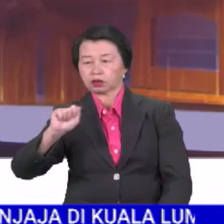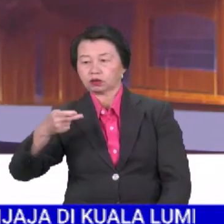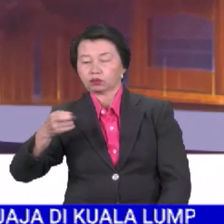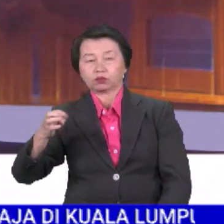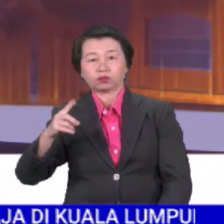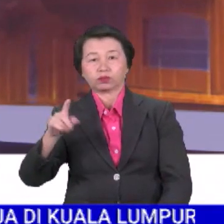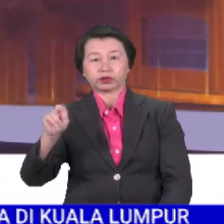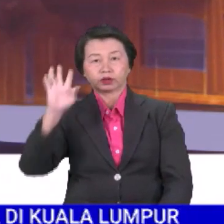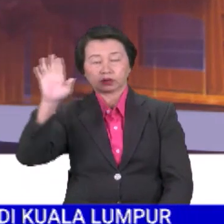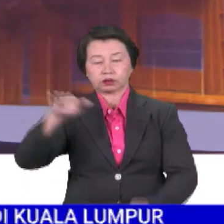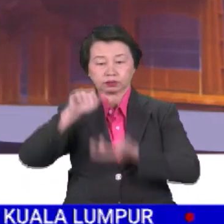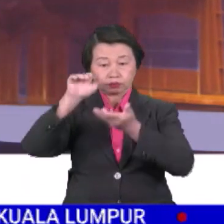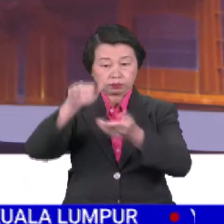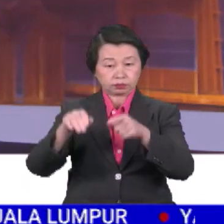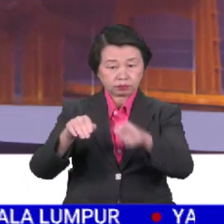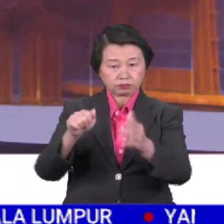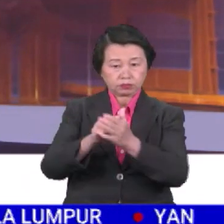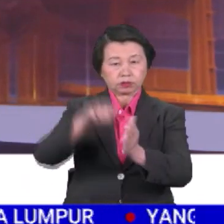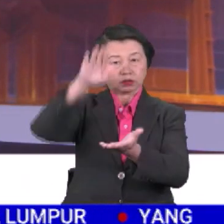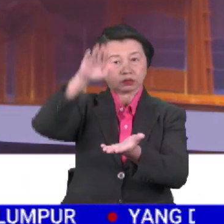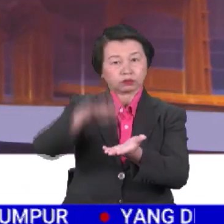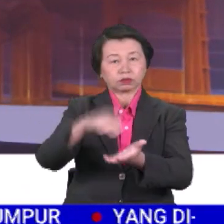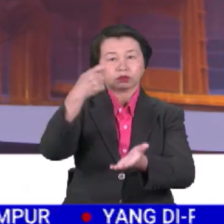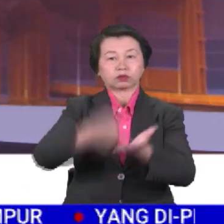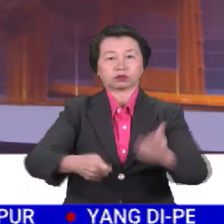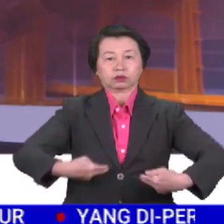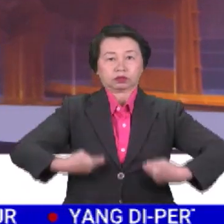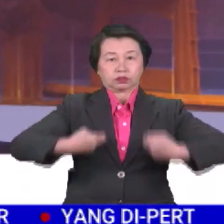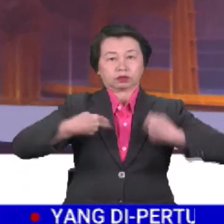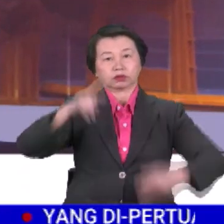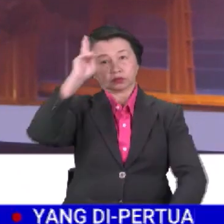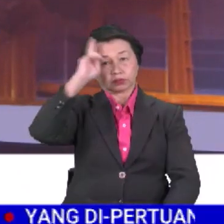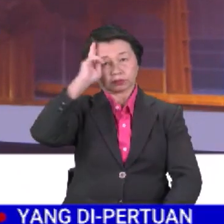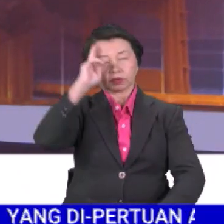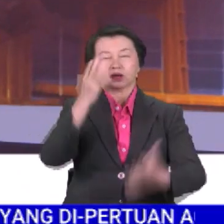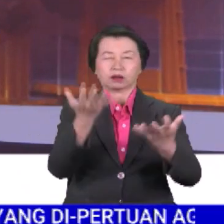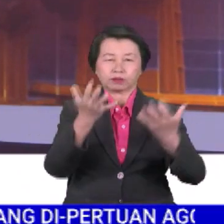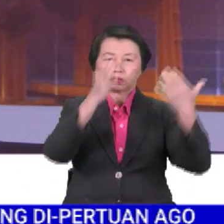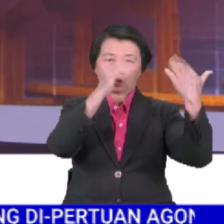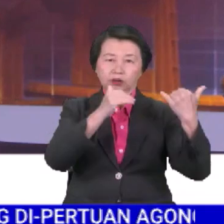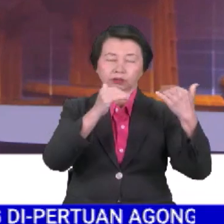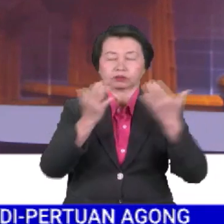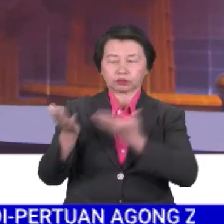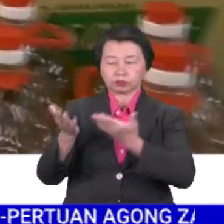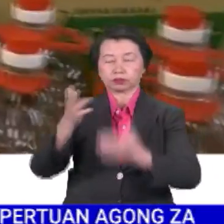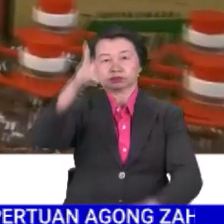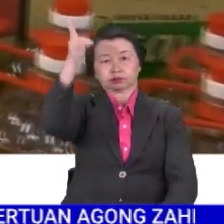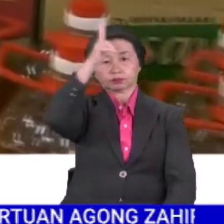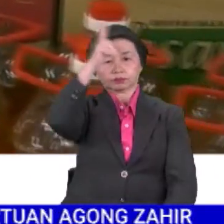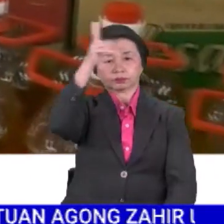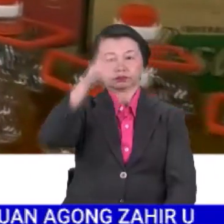akan menyumbang kepada pengurangan kasar hidup seperti yang diharapkan kerajaan